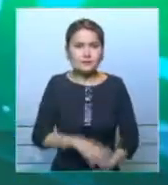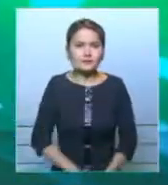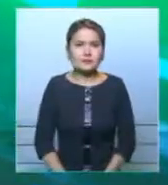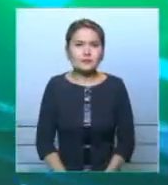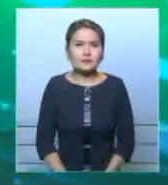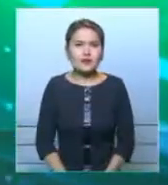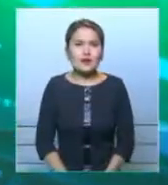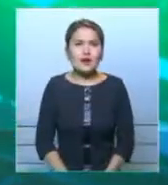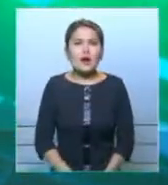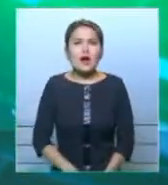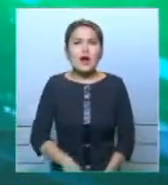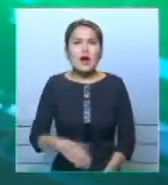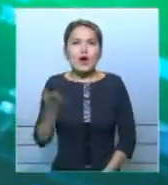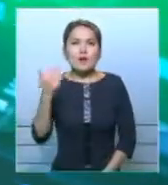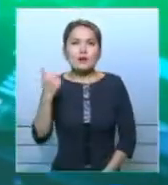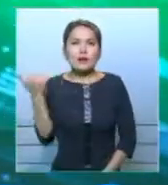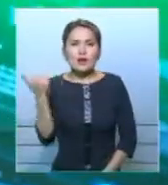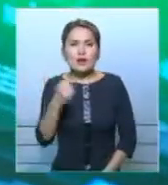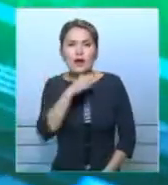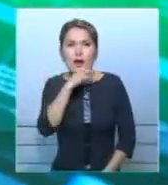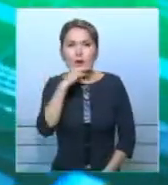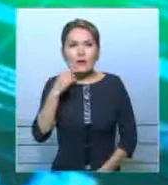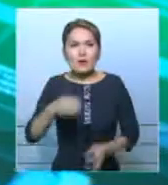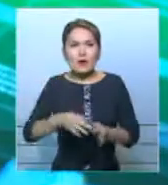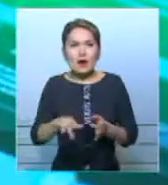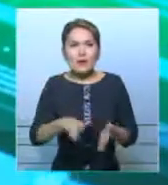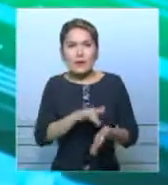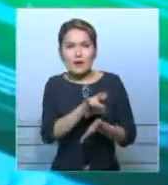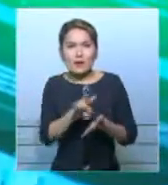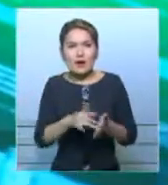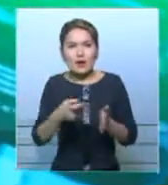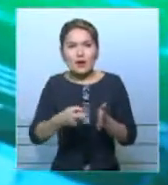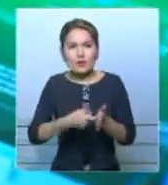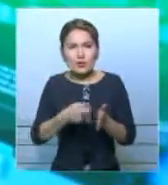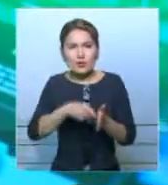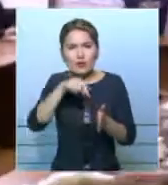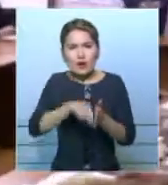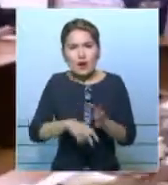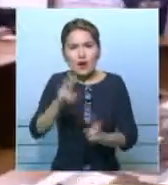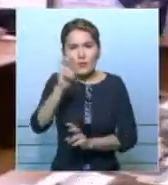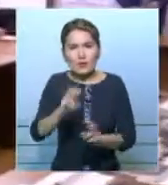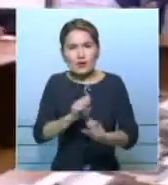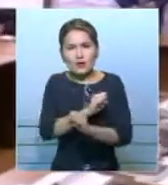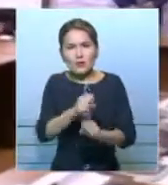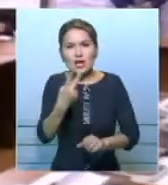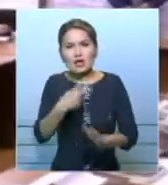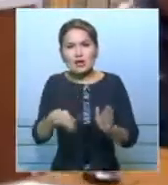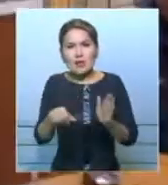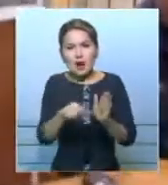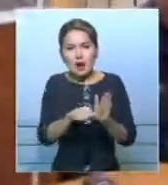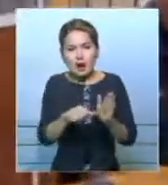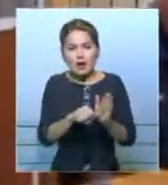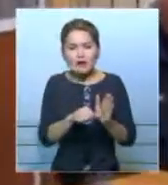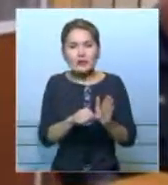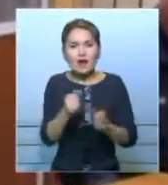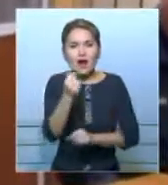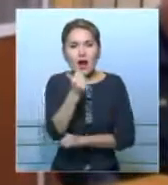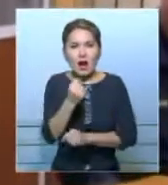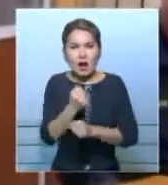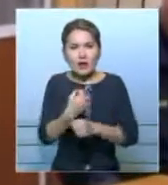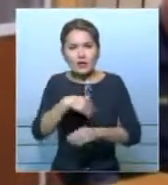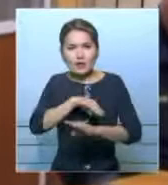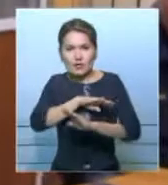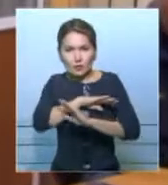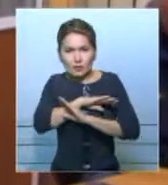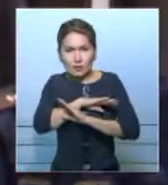Айта кетейік, өткен аптада Ресейдің Воркута қаласының көмір шахтасында жарылыс болып 26 кенші жоғалып кеткен еді. Олардың барлығы